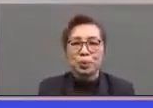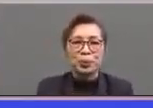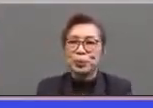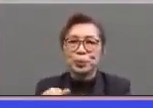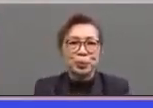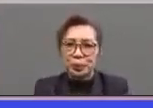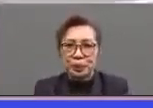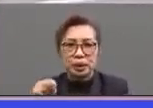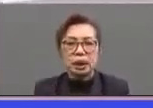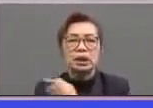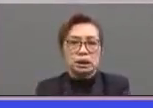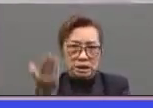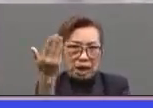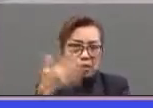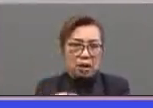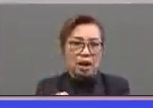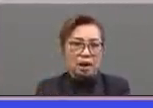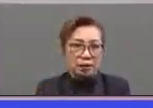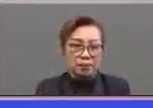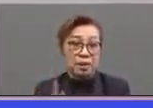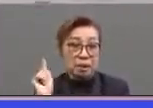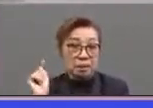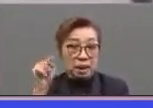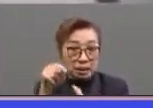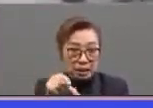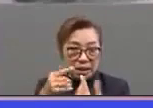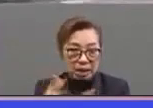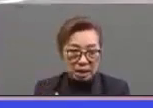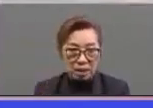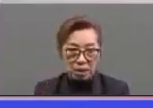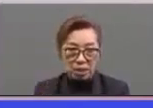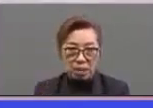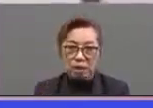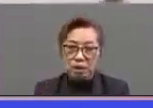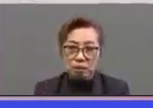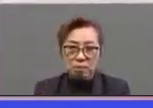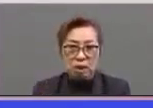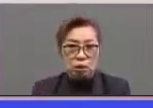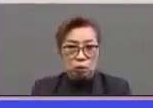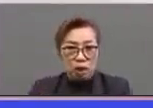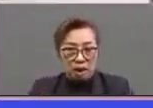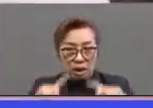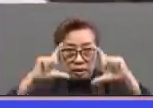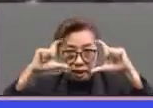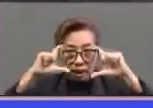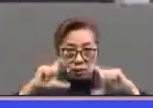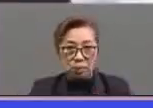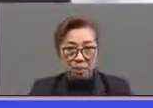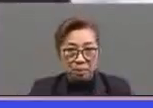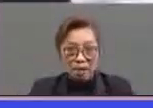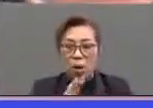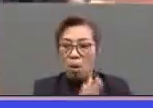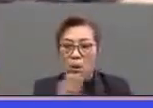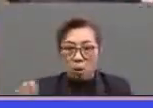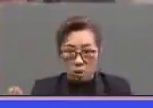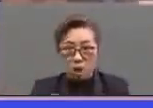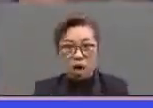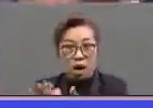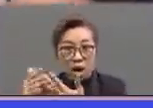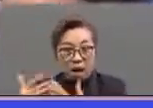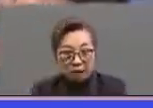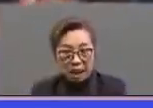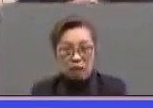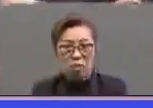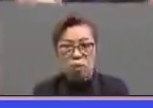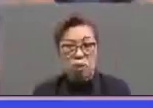ภัยแล้งจากเอลนีโญนายกรัฐมนตรีจะมีการใส่ใจปัญหาเรื่องนี้มากขึ้นนะคะโดยจะแก้ปัญหาภาคเกษตรกรเป็นนโยบายหลัก